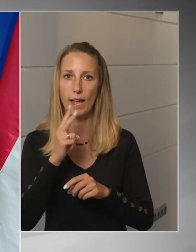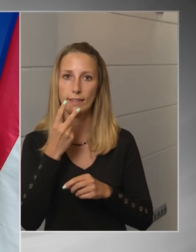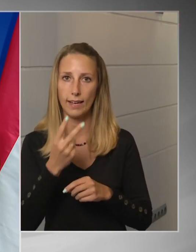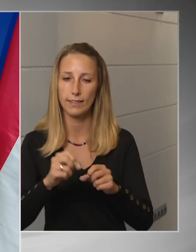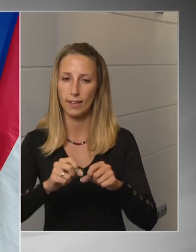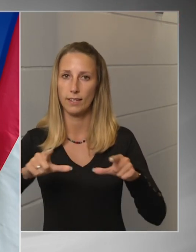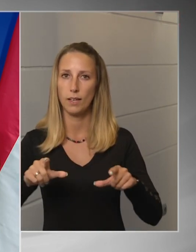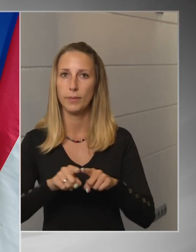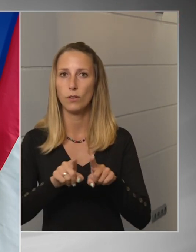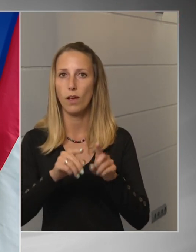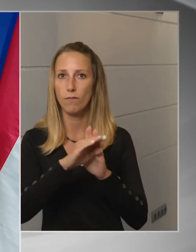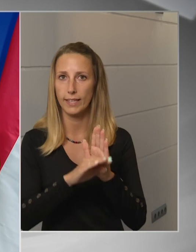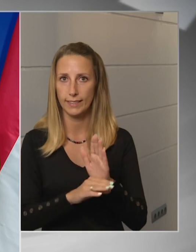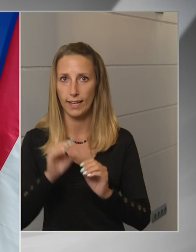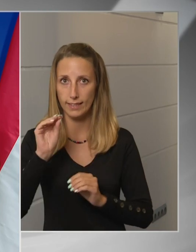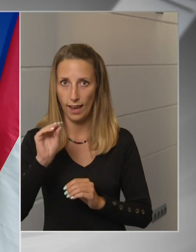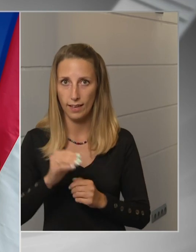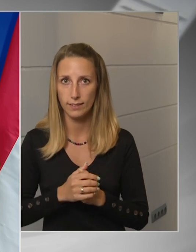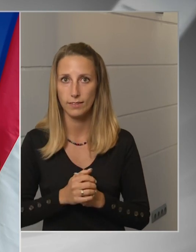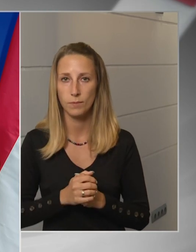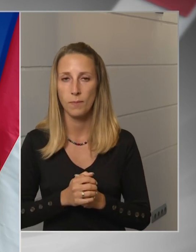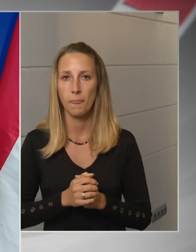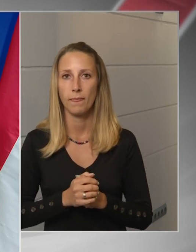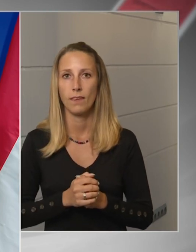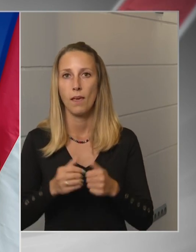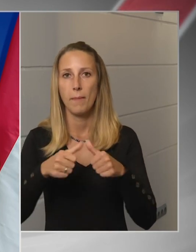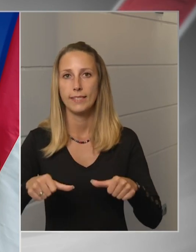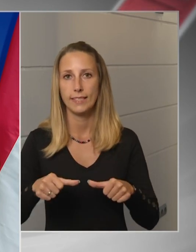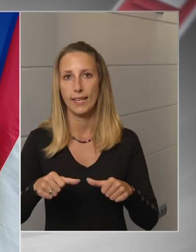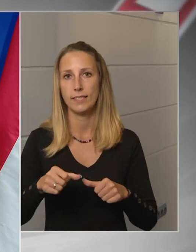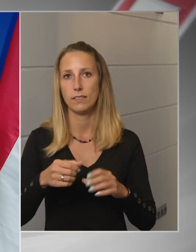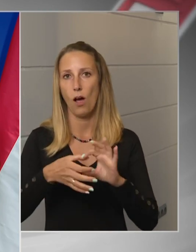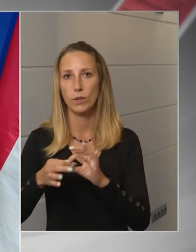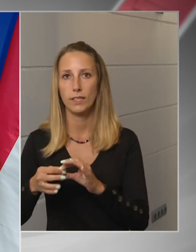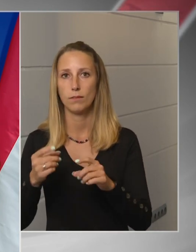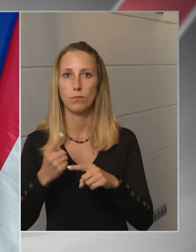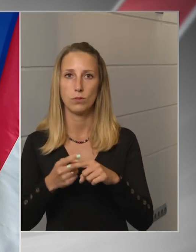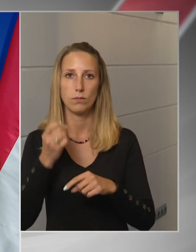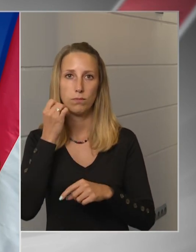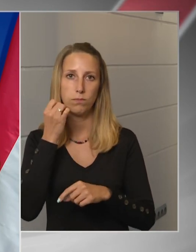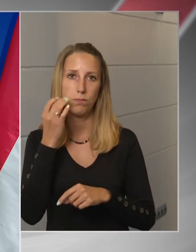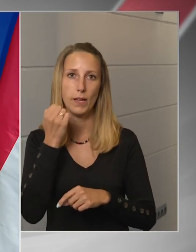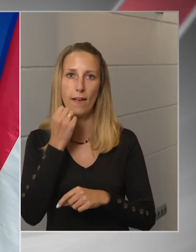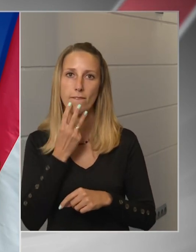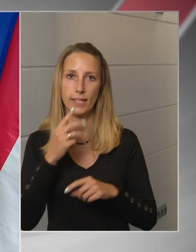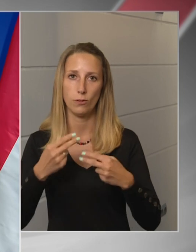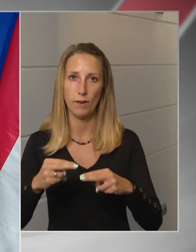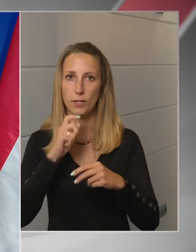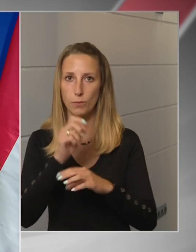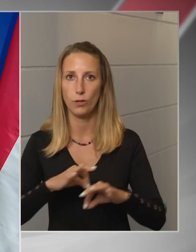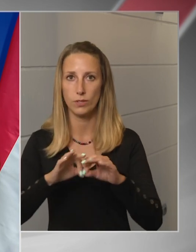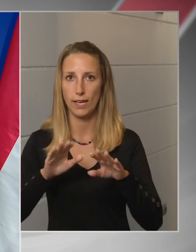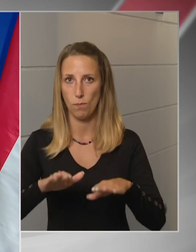amelyek annak a feltételeit is jelentik, hogy a Mercedes, az Audi, meg a BMW az továbbra is Magyarországon marad és termel.